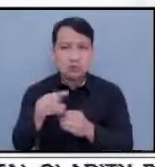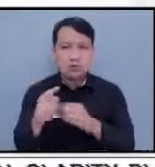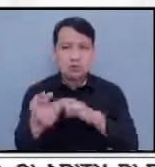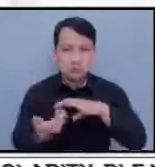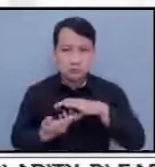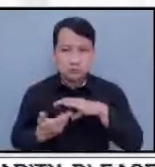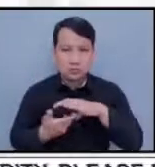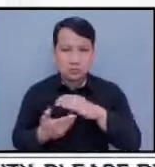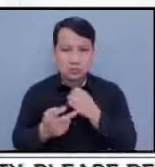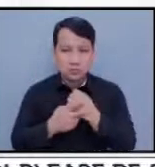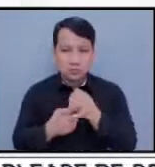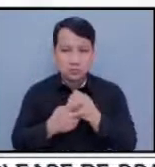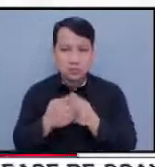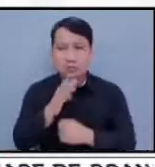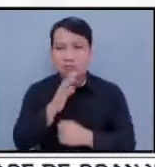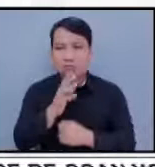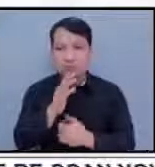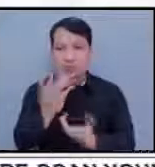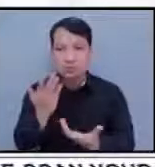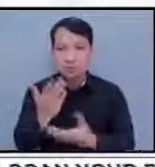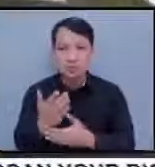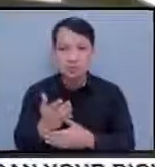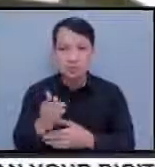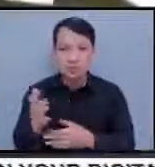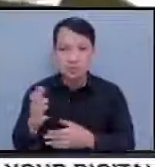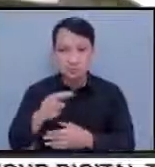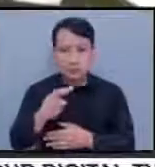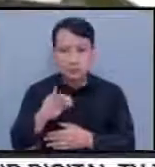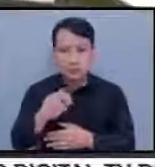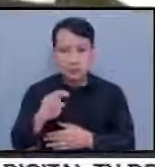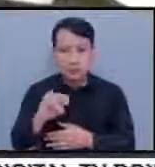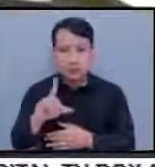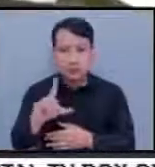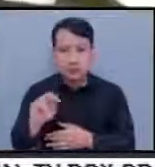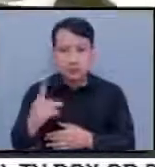na ng tubig. Nakahanda naman ang Maynilad na mag-deliver ng tubig sa